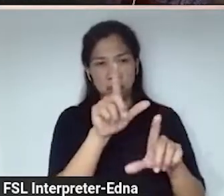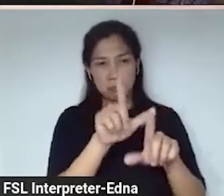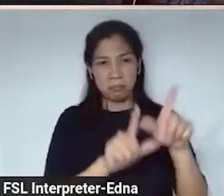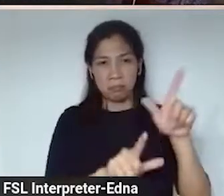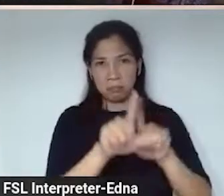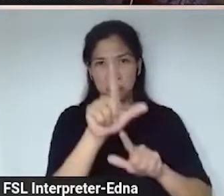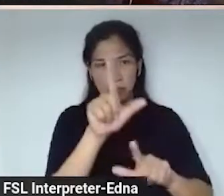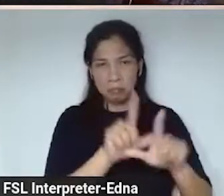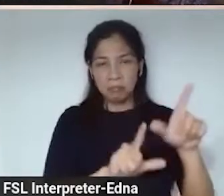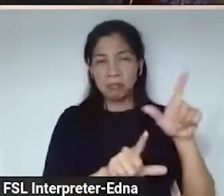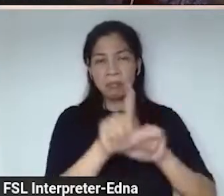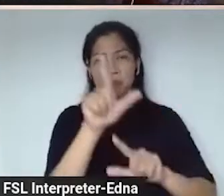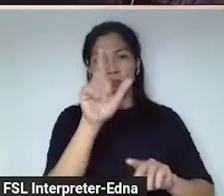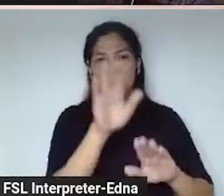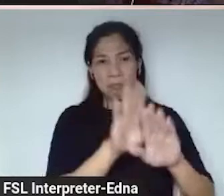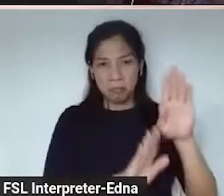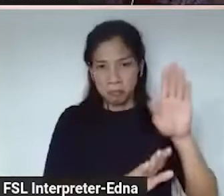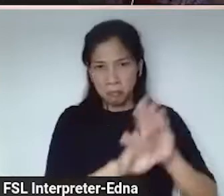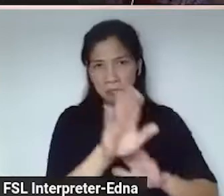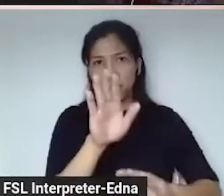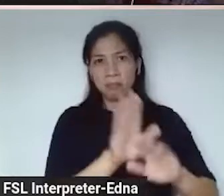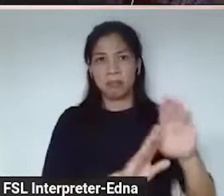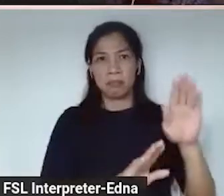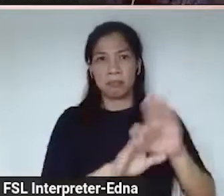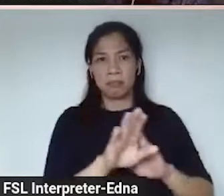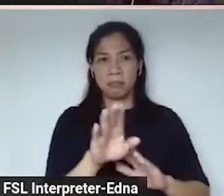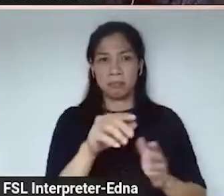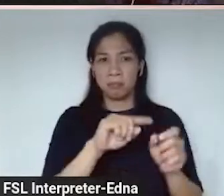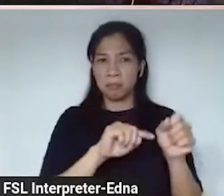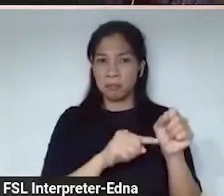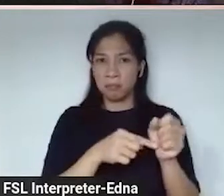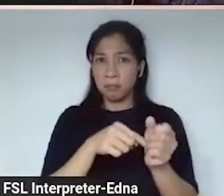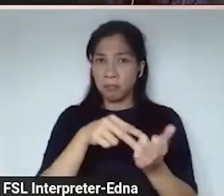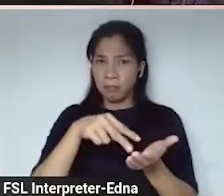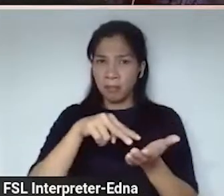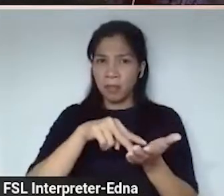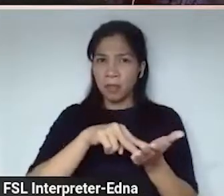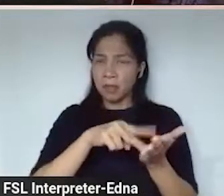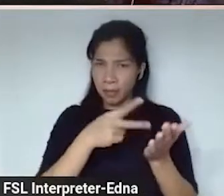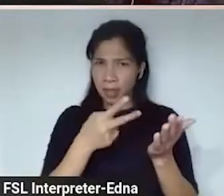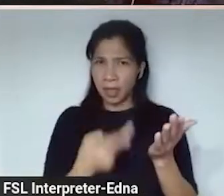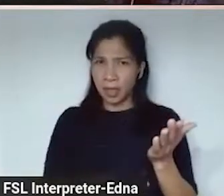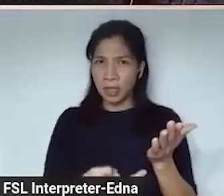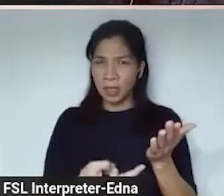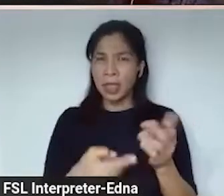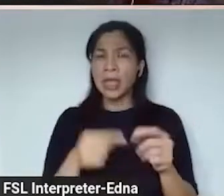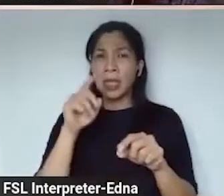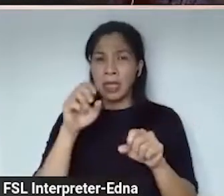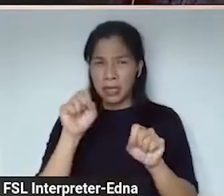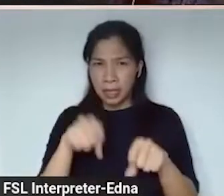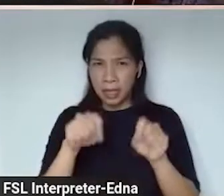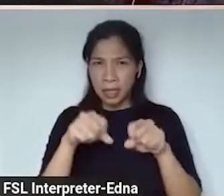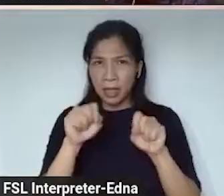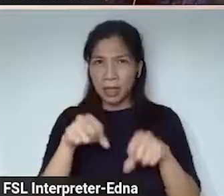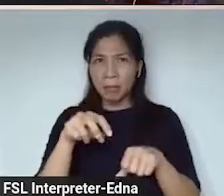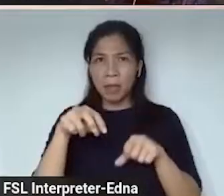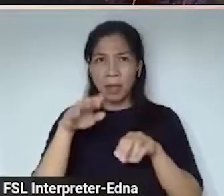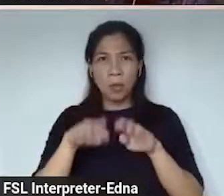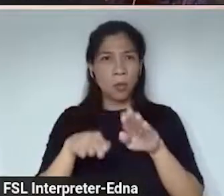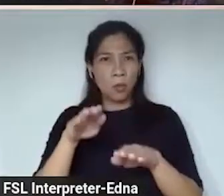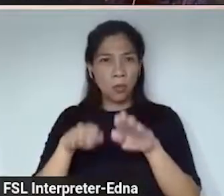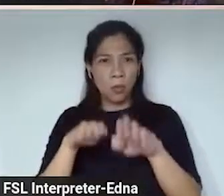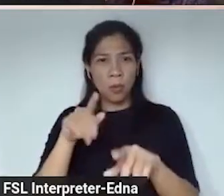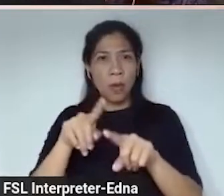ako, hindi naman ibig sabihin hindi na ako makalakad. Nakakalakad pa rin naman ako. Kaya lang, there